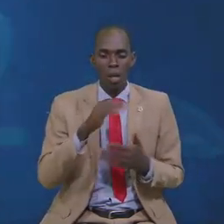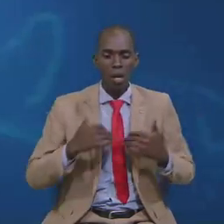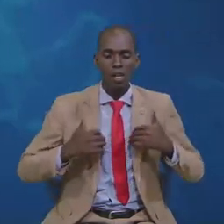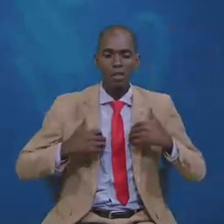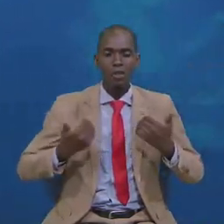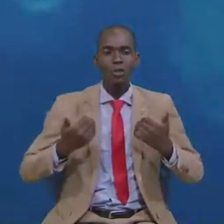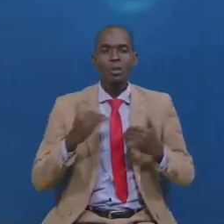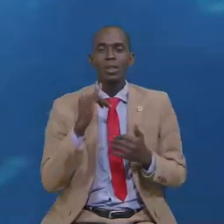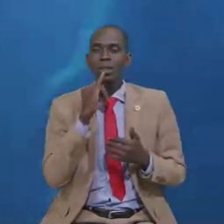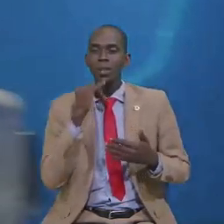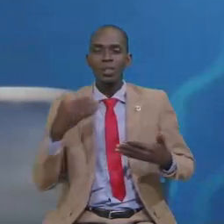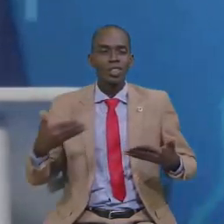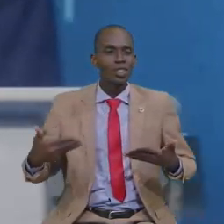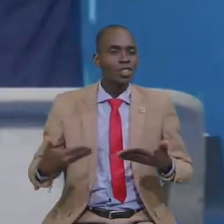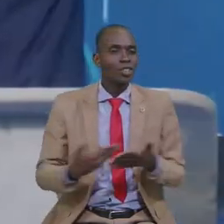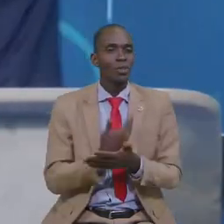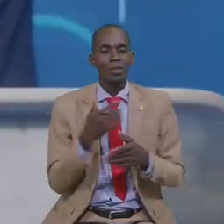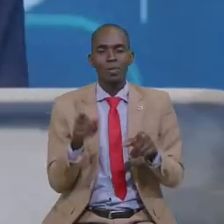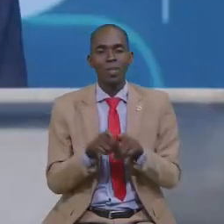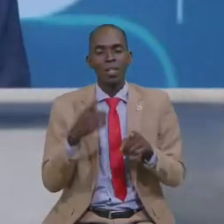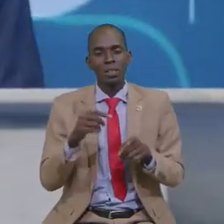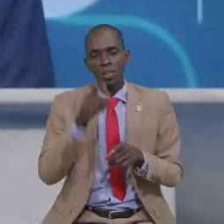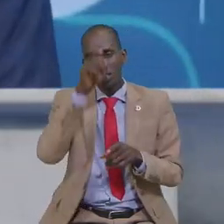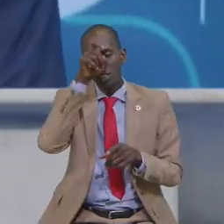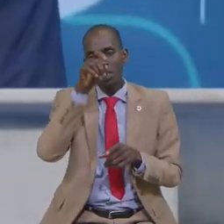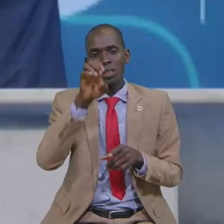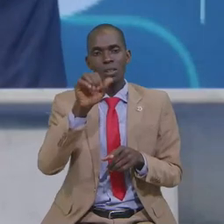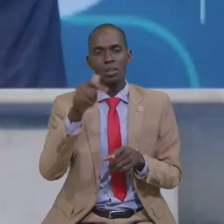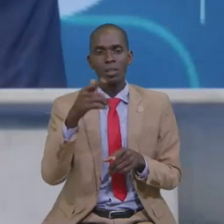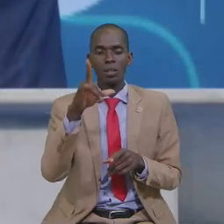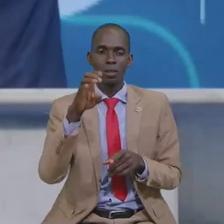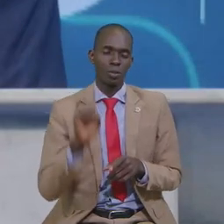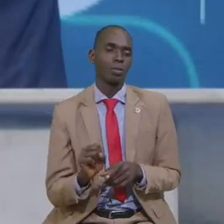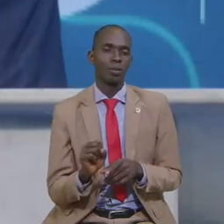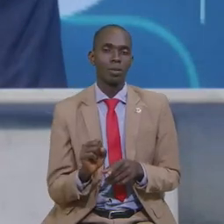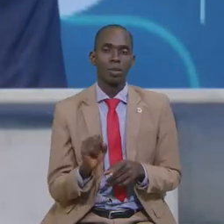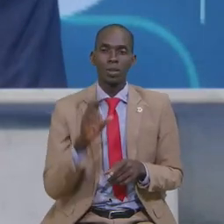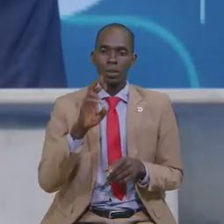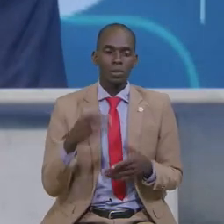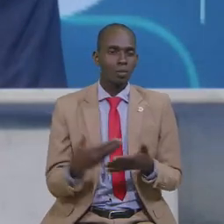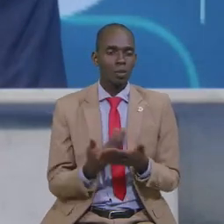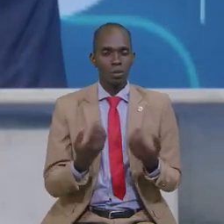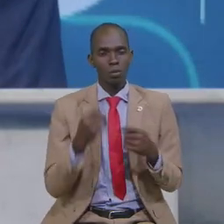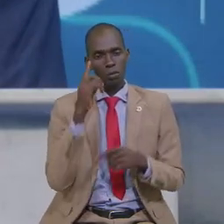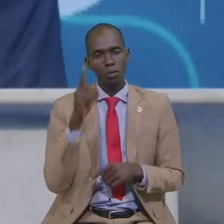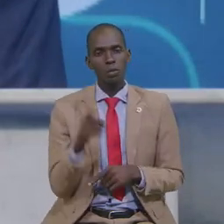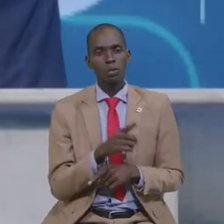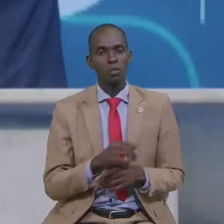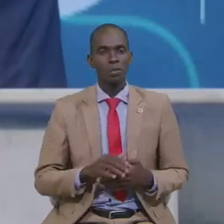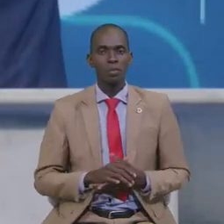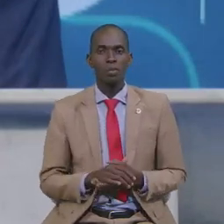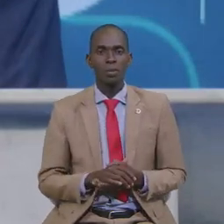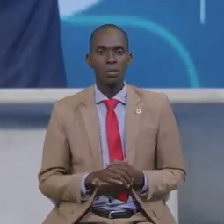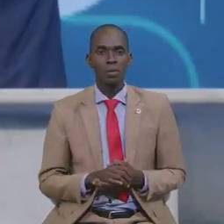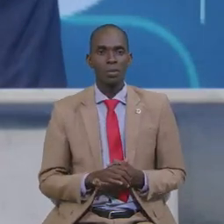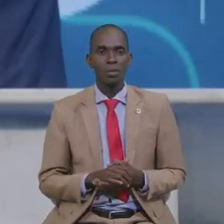C'est lui qui rassasie de bien ta vieillesse, qui te fait rajeunir comme l'aigle. Le renouvellement